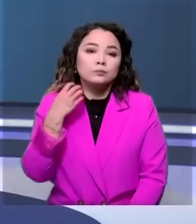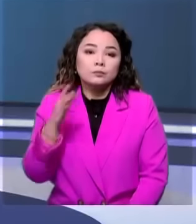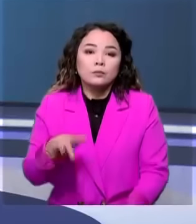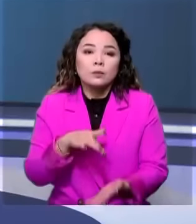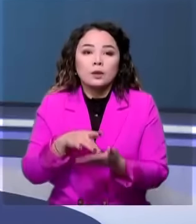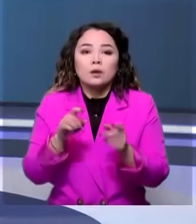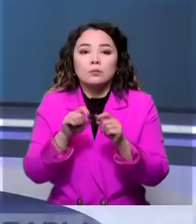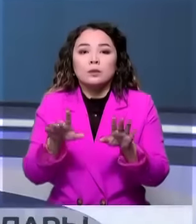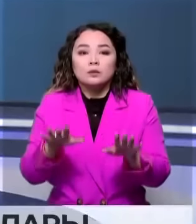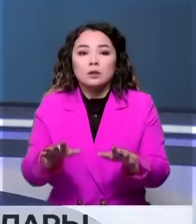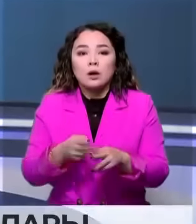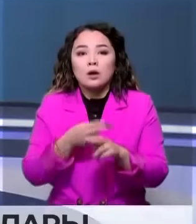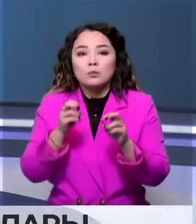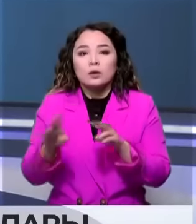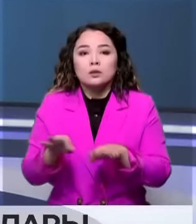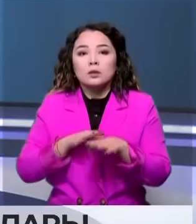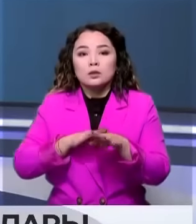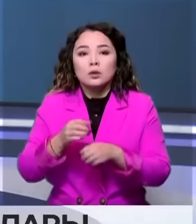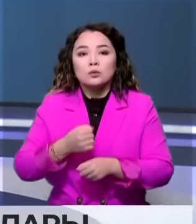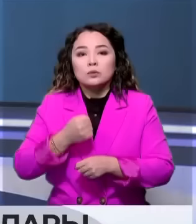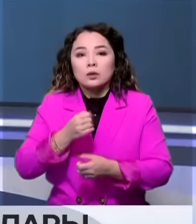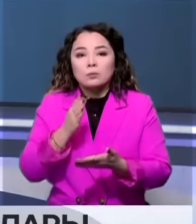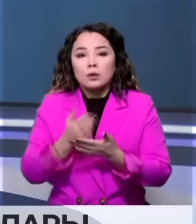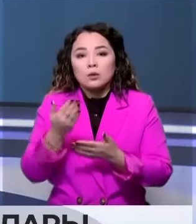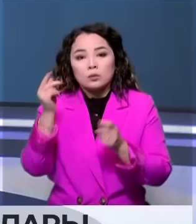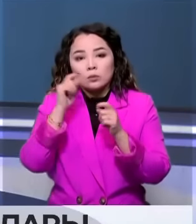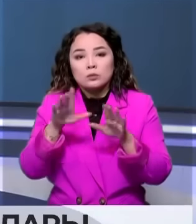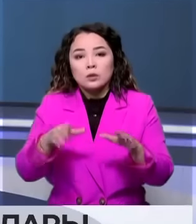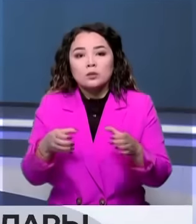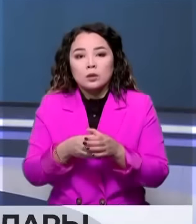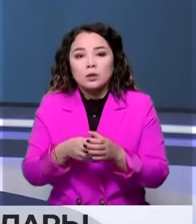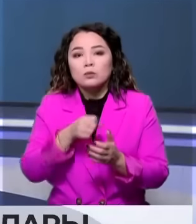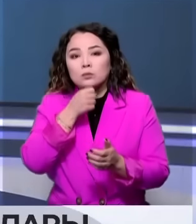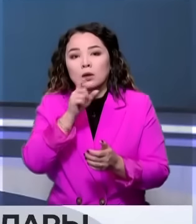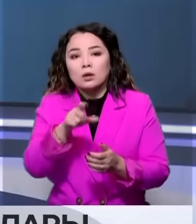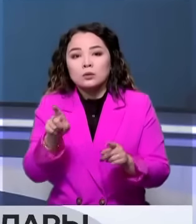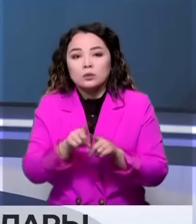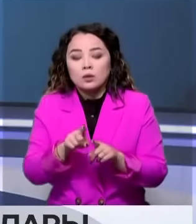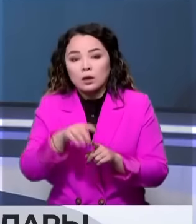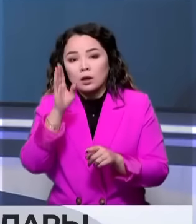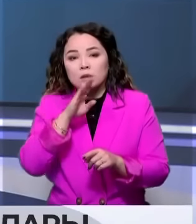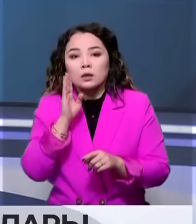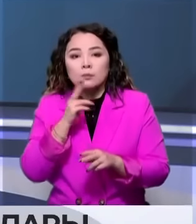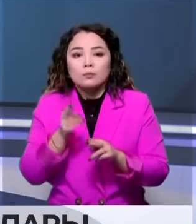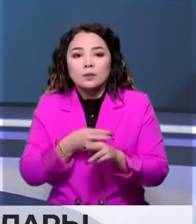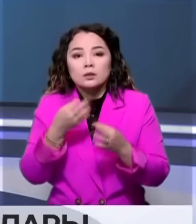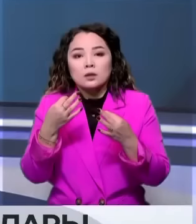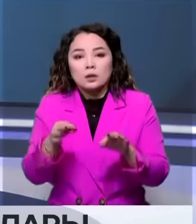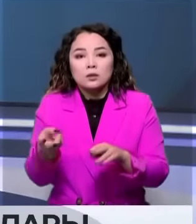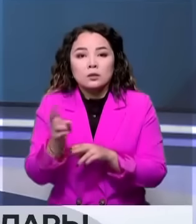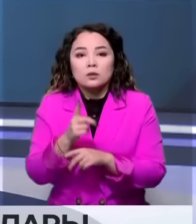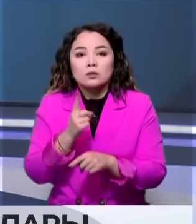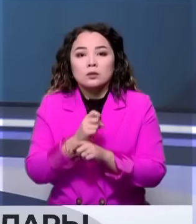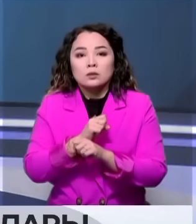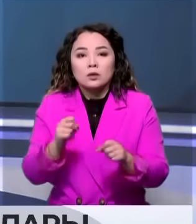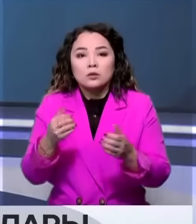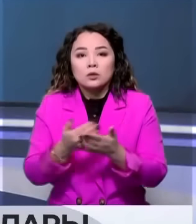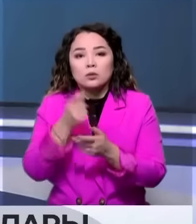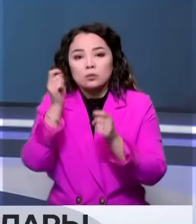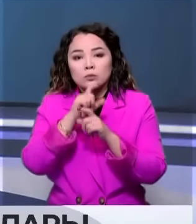Қызылордадағы мектептерде қауіпсіздік шаралары күшейді. Енді оқу орындарына бөгде адам тұрмақ, ата-аналар да рұқсатсыз кіре алмайды. Жаңа оқу